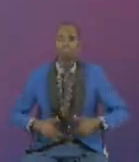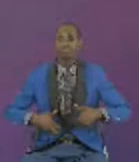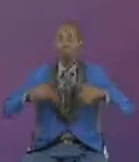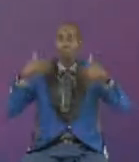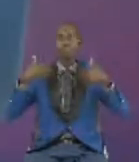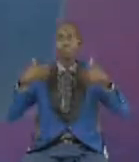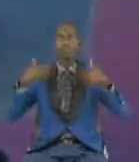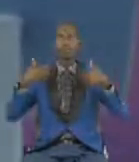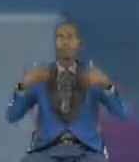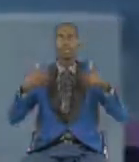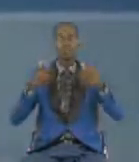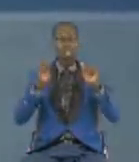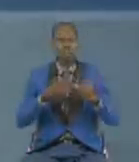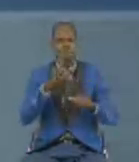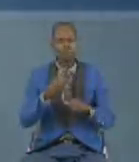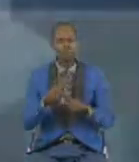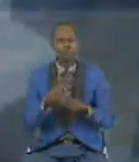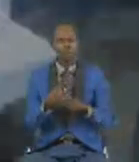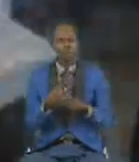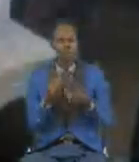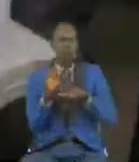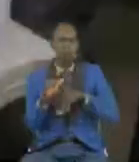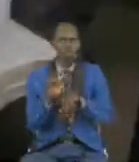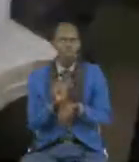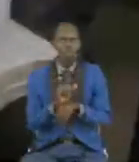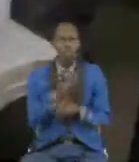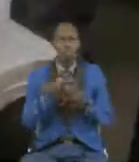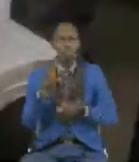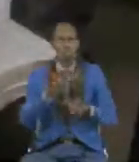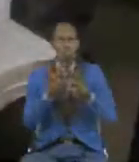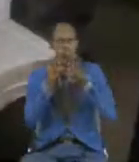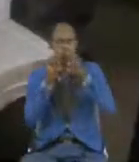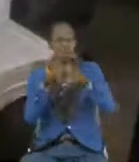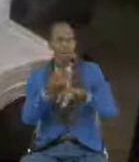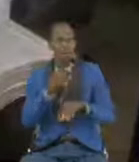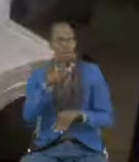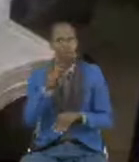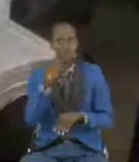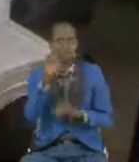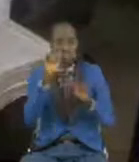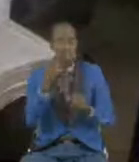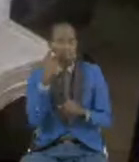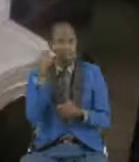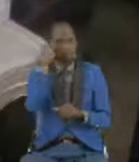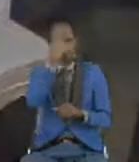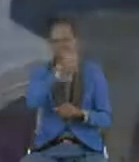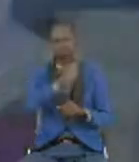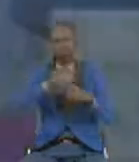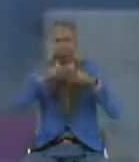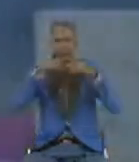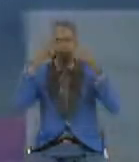Est-ce que vous pouvez travailler quand les gens vous regardent et voient le visage, qu'ils soient en